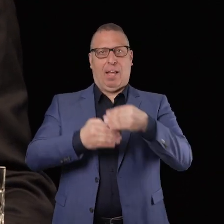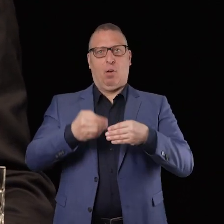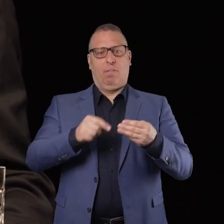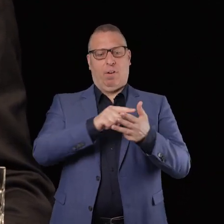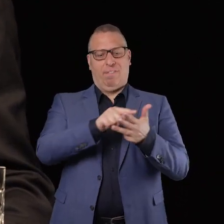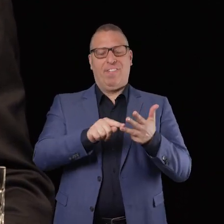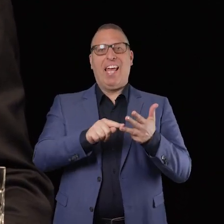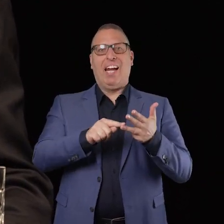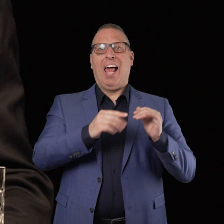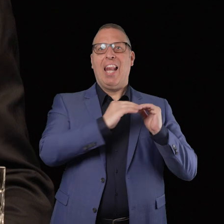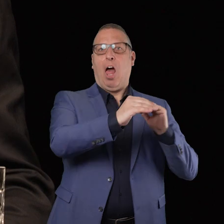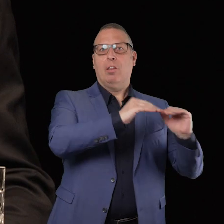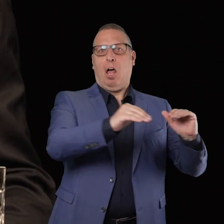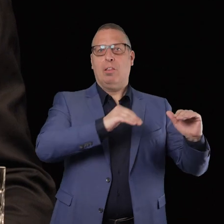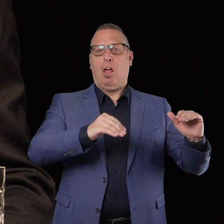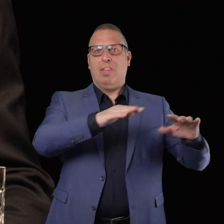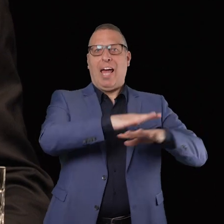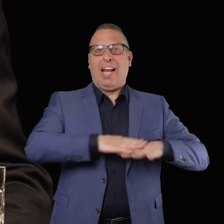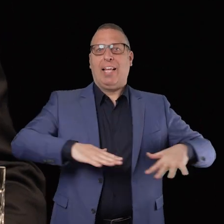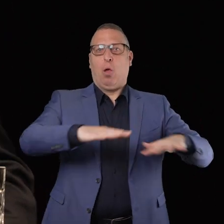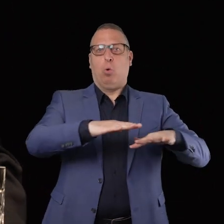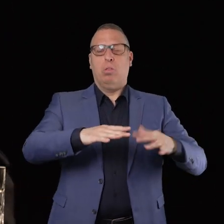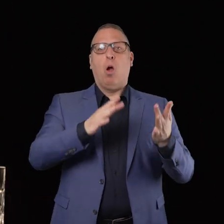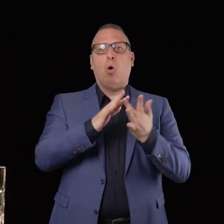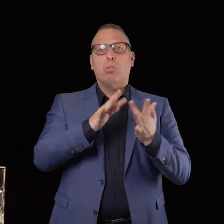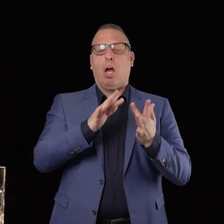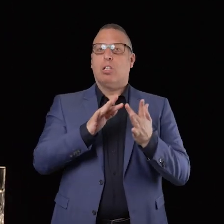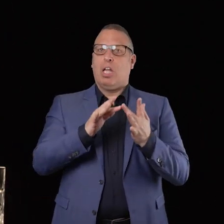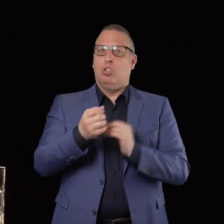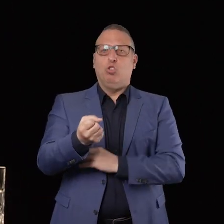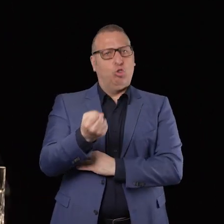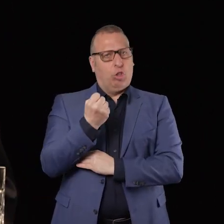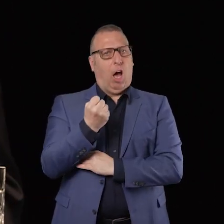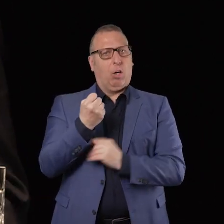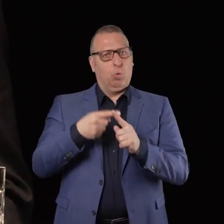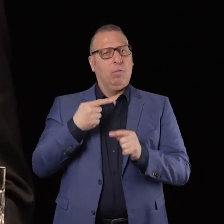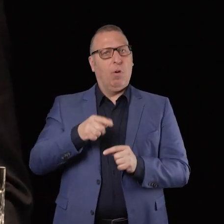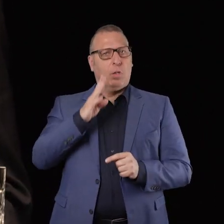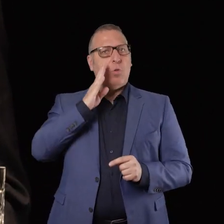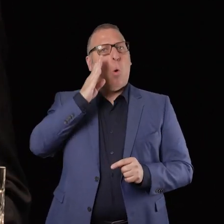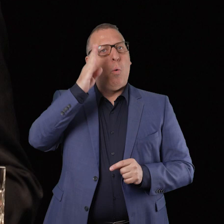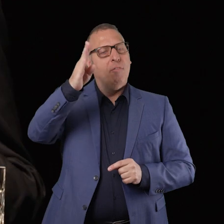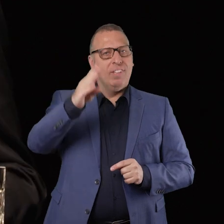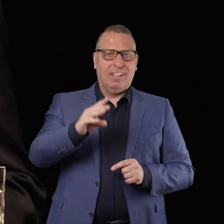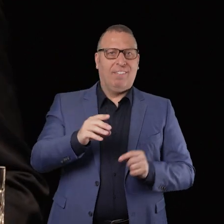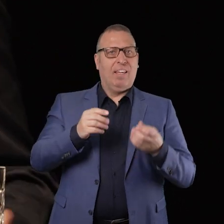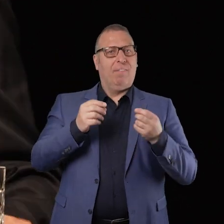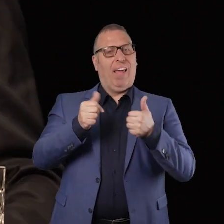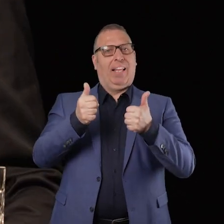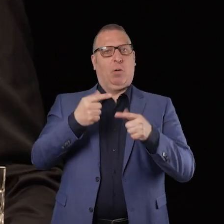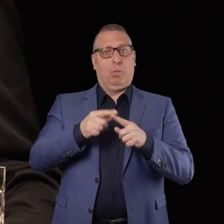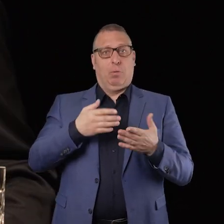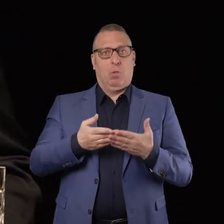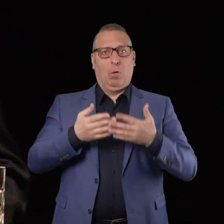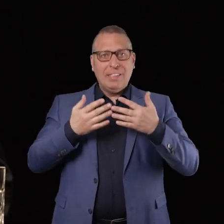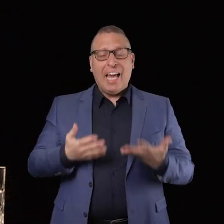der 4-Länder-Region. Die Kontakte hier sind stark und die sind zukunftsträchtig. Umso größer